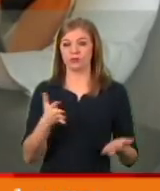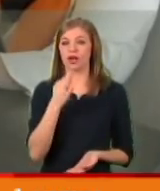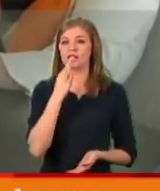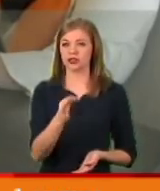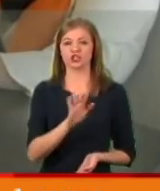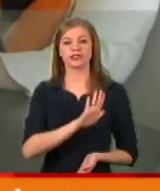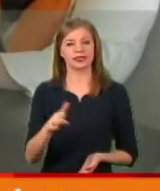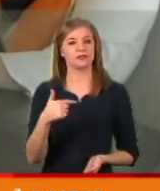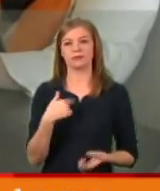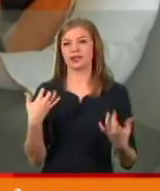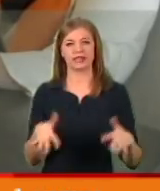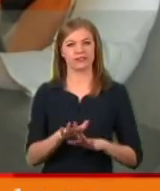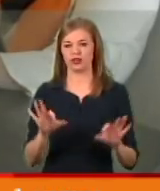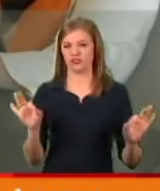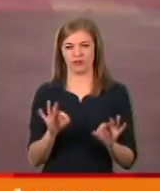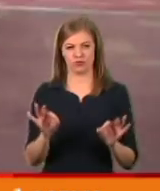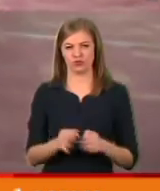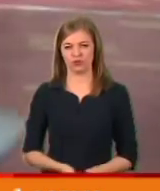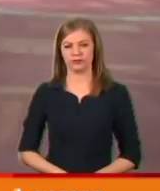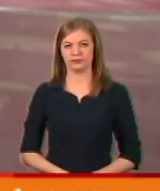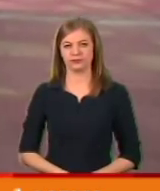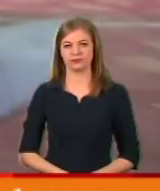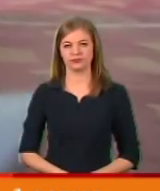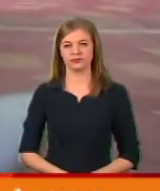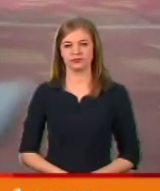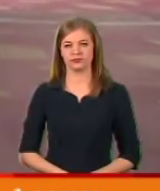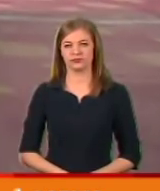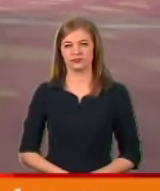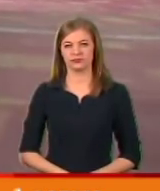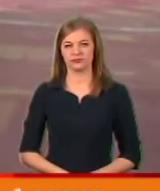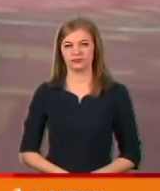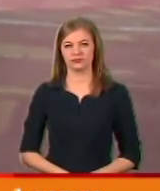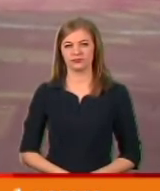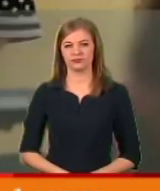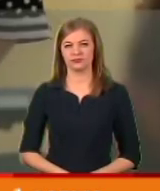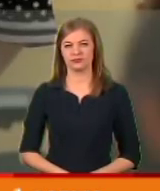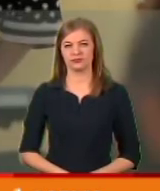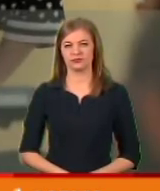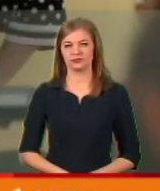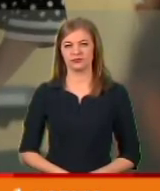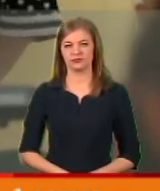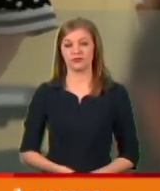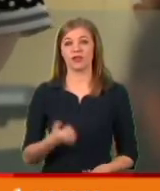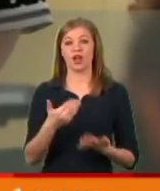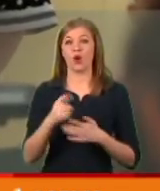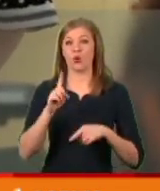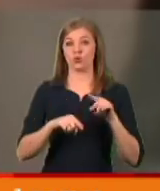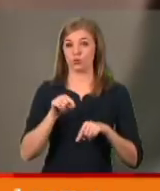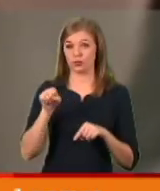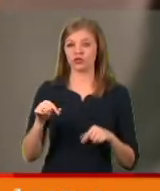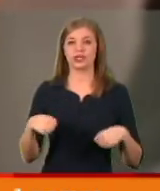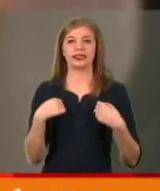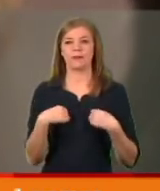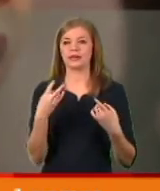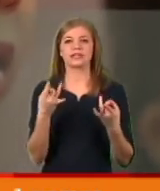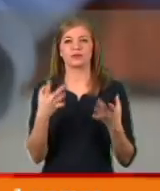скаже, ми не втрачаємо нічого. Носочок, п'ятка, раз, два, три. А от родичка Наталя намагається